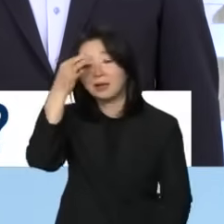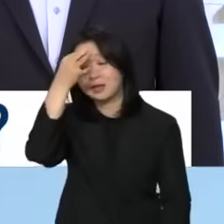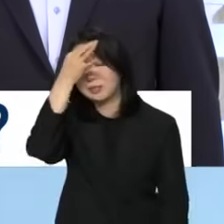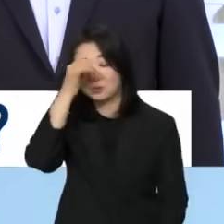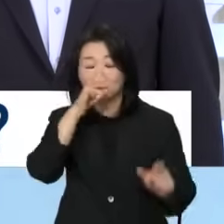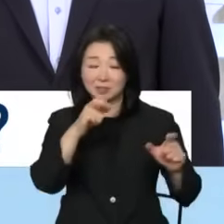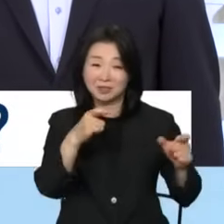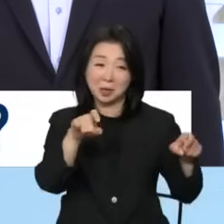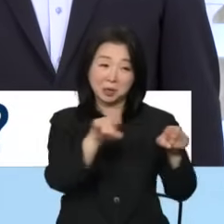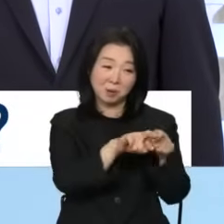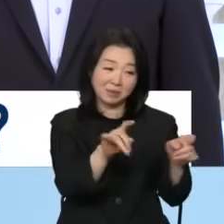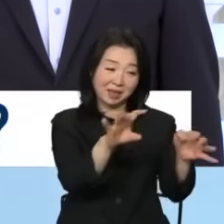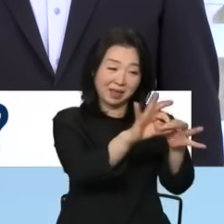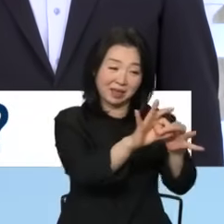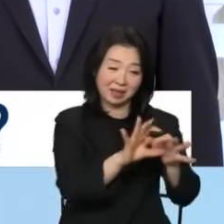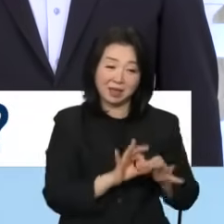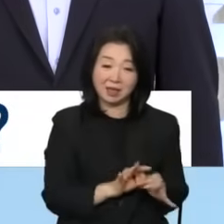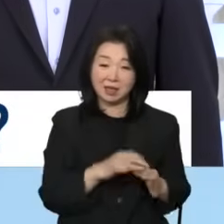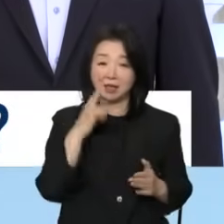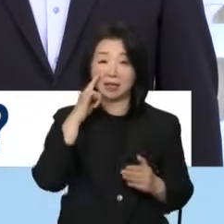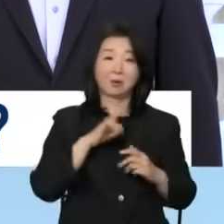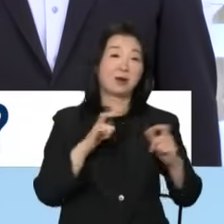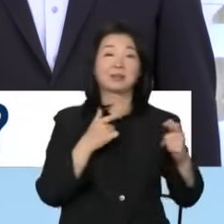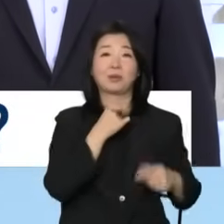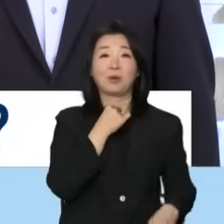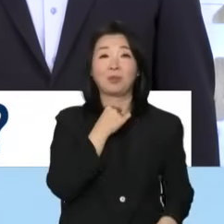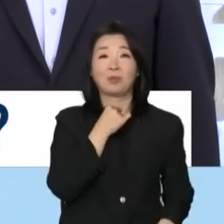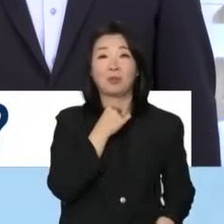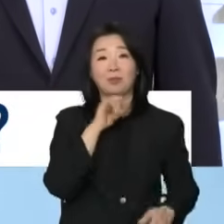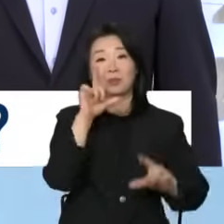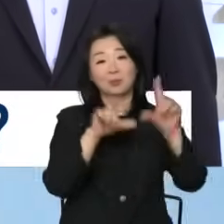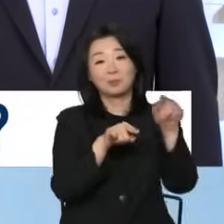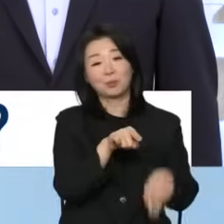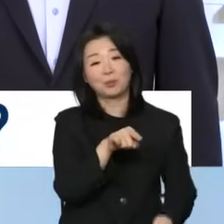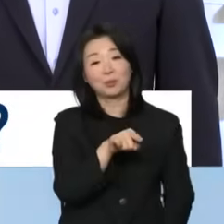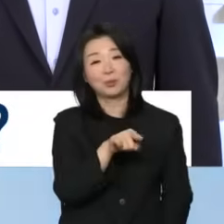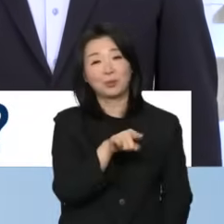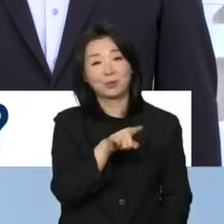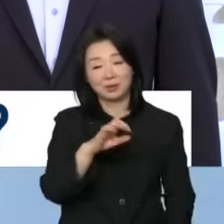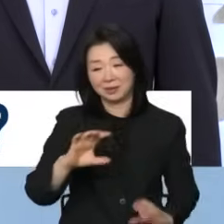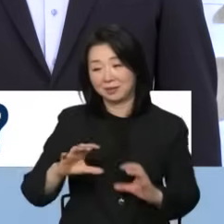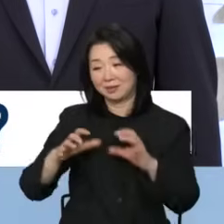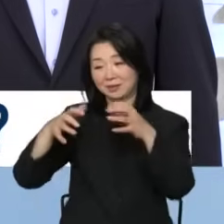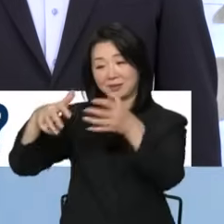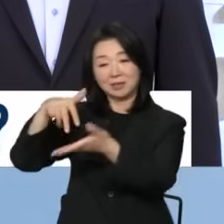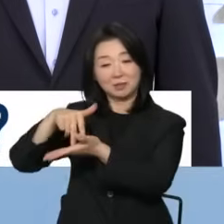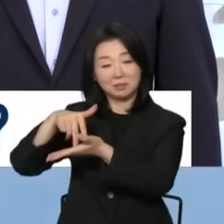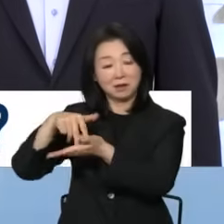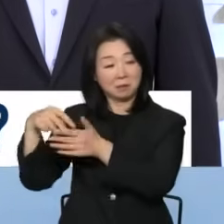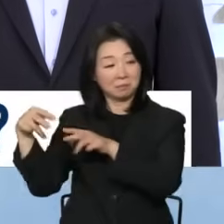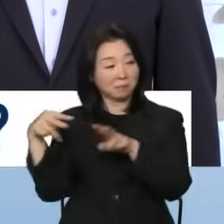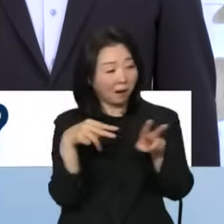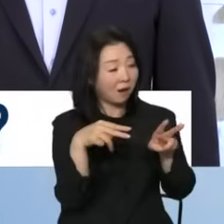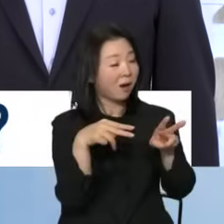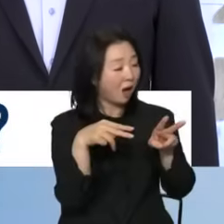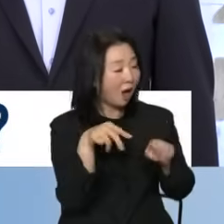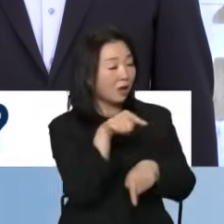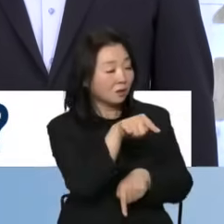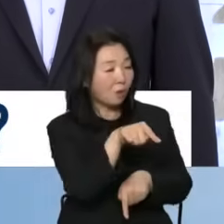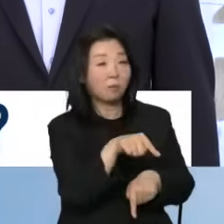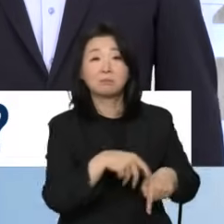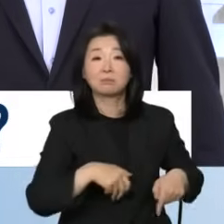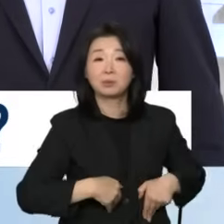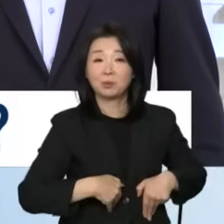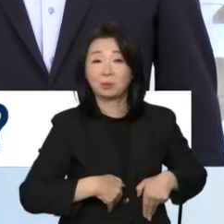협력을 통해서 확대해 나가는데 그러한 모델들이 저는 세계적으로도 필요하다고 생각합니다. 그래서